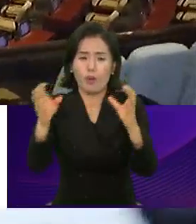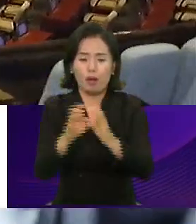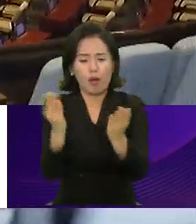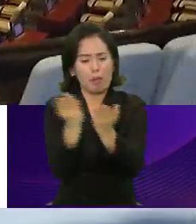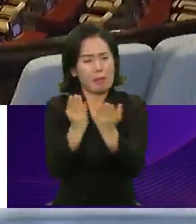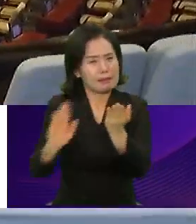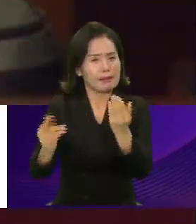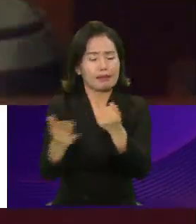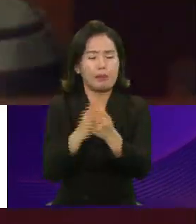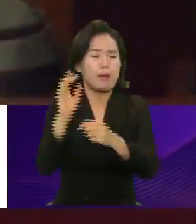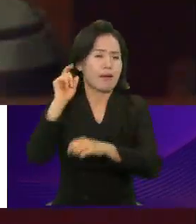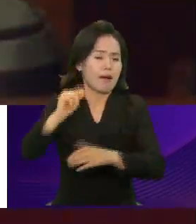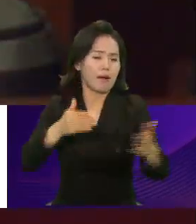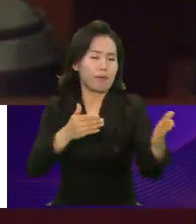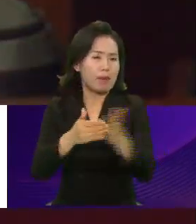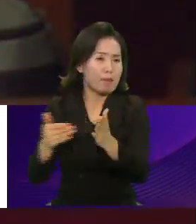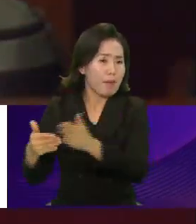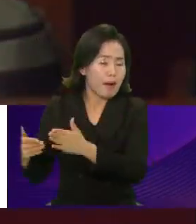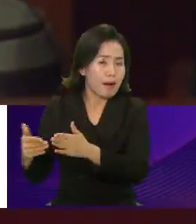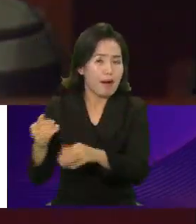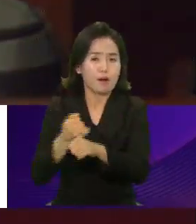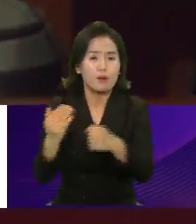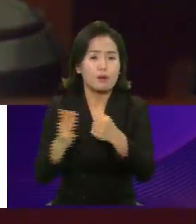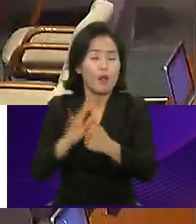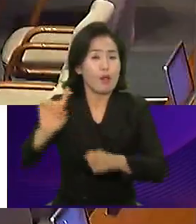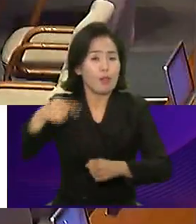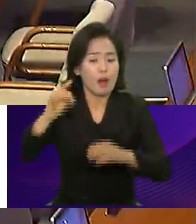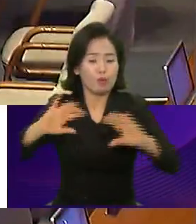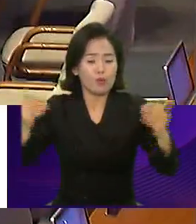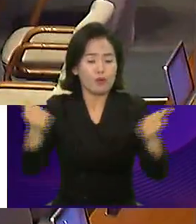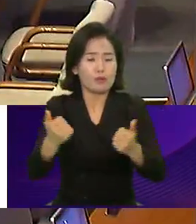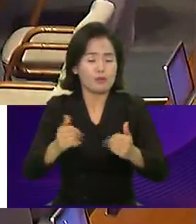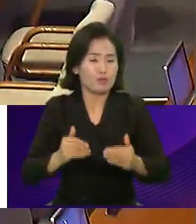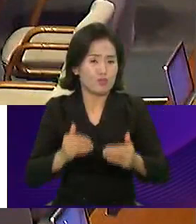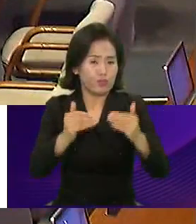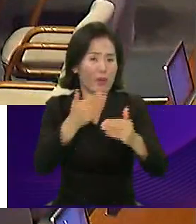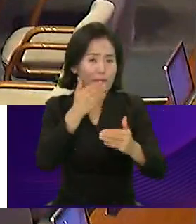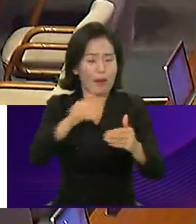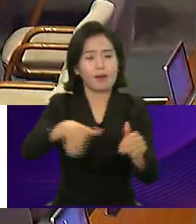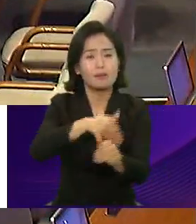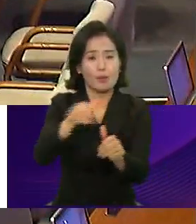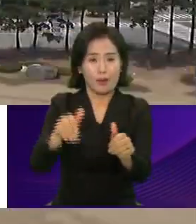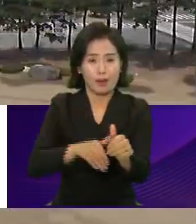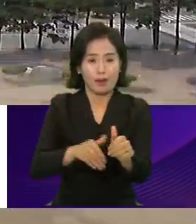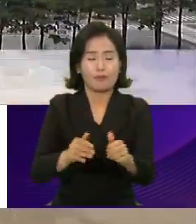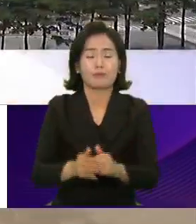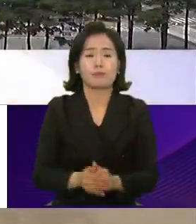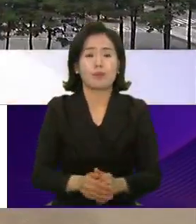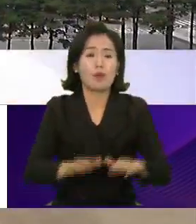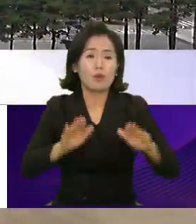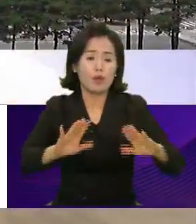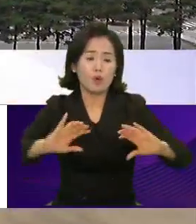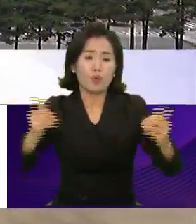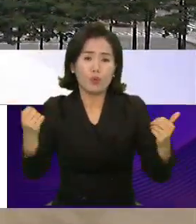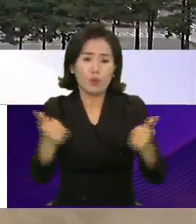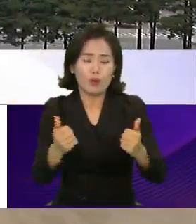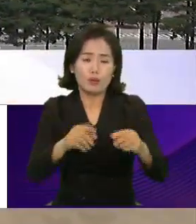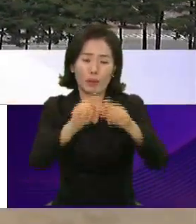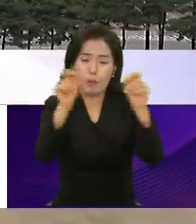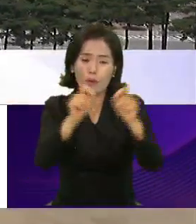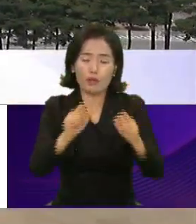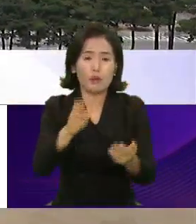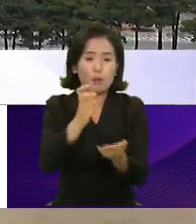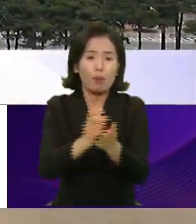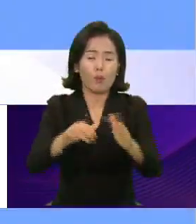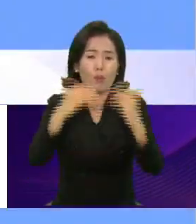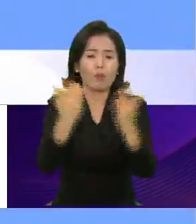형평성을 이유로 강하게 반대하고 있어 다음 국회에서 논의를 이어가야 할 처지입니다. 현재 국회에서 계류 중인